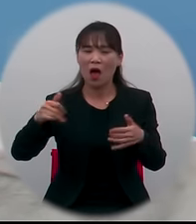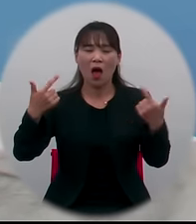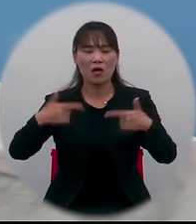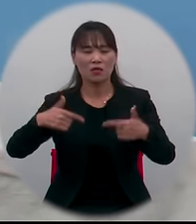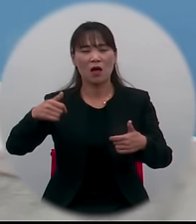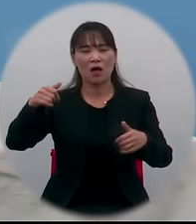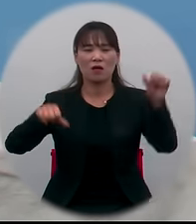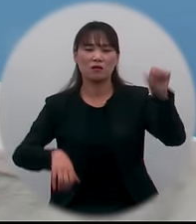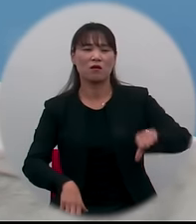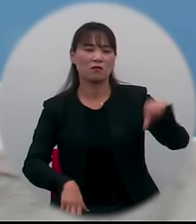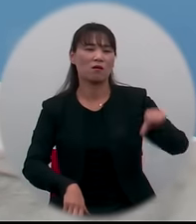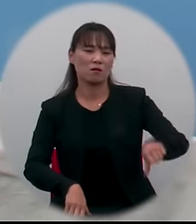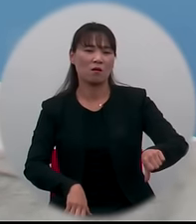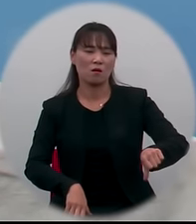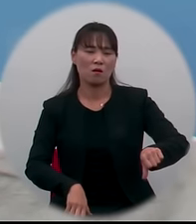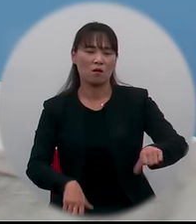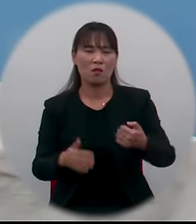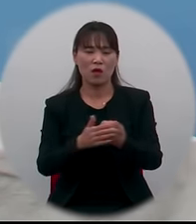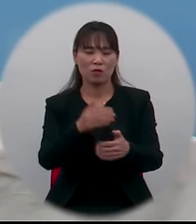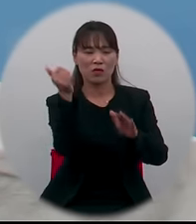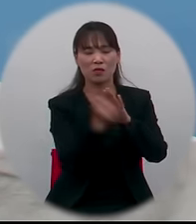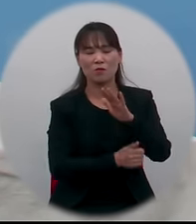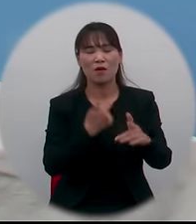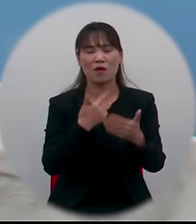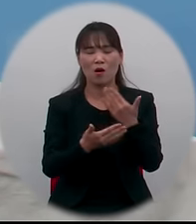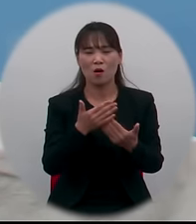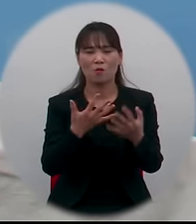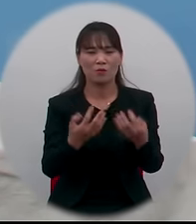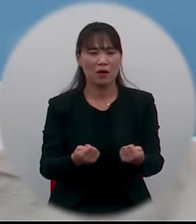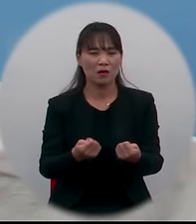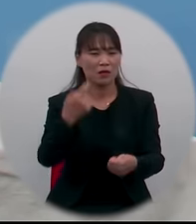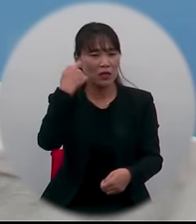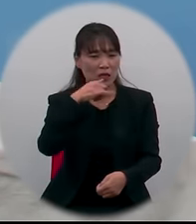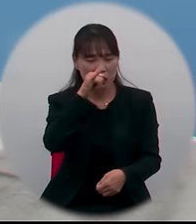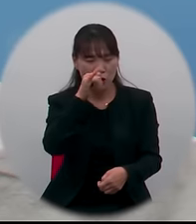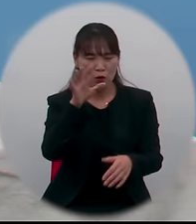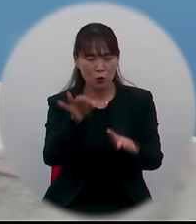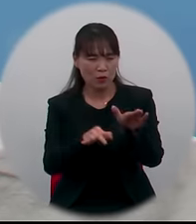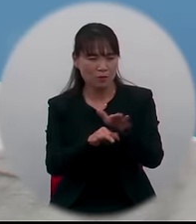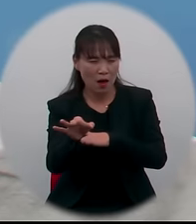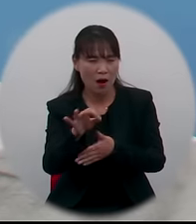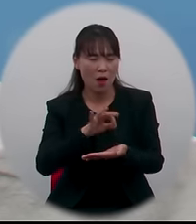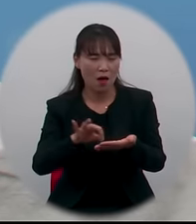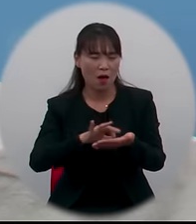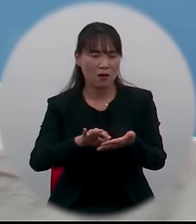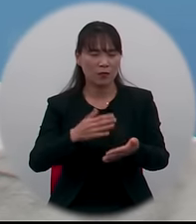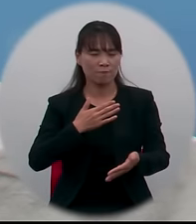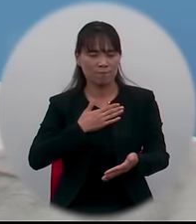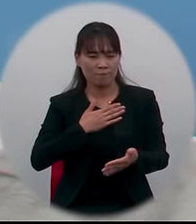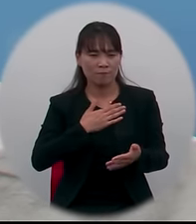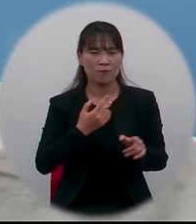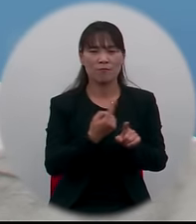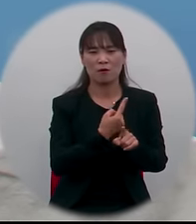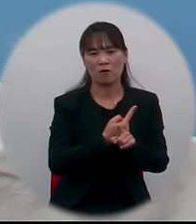경험을 하게 만듦으로 인해서 돈을 쓰게끔 그렇게 심리를 조작하게 만들어져 있는 게임이 흔히 말하는 장난질